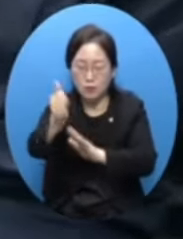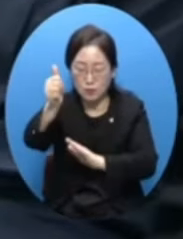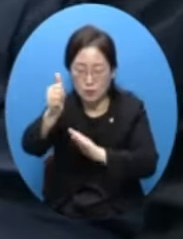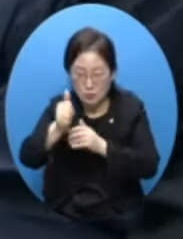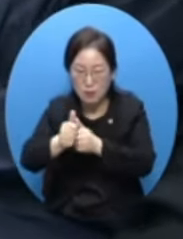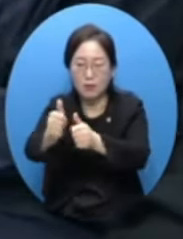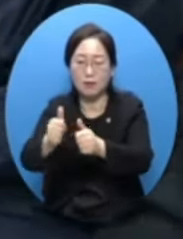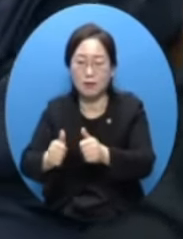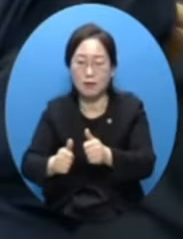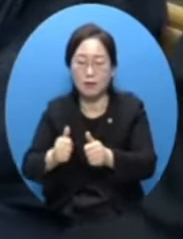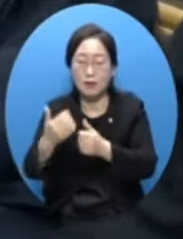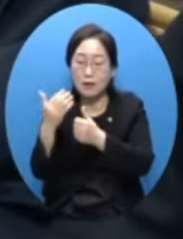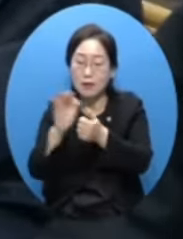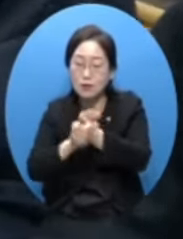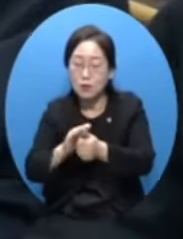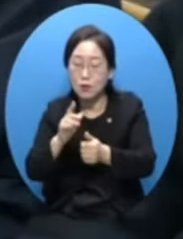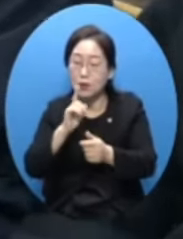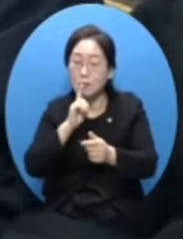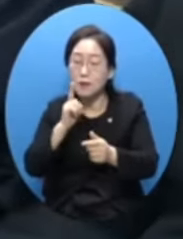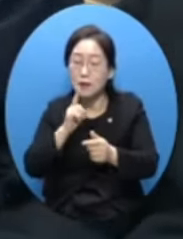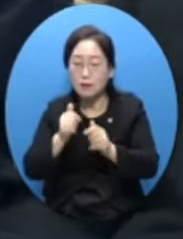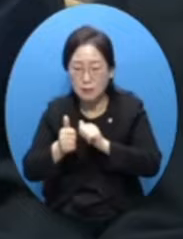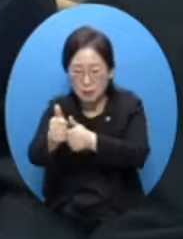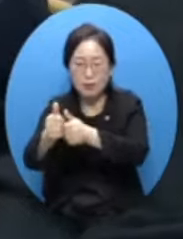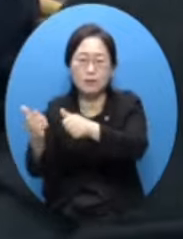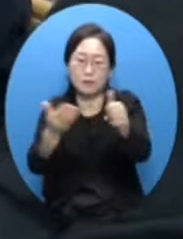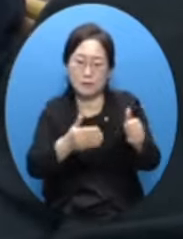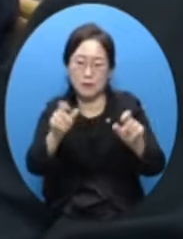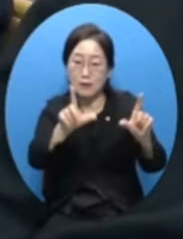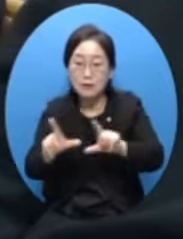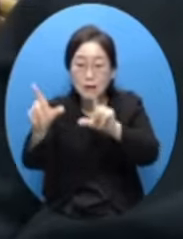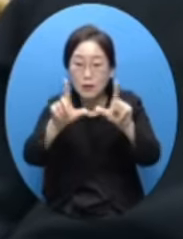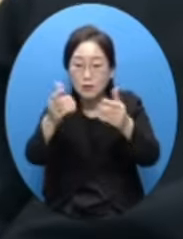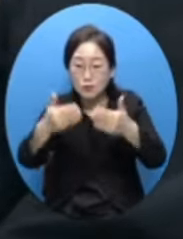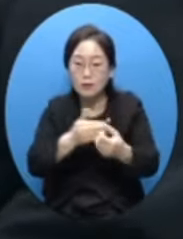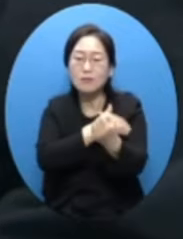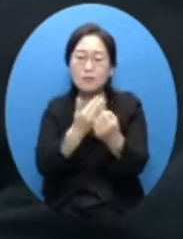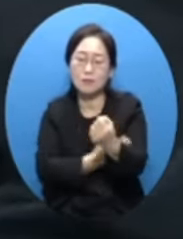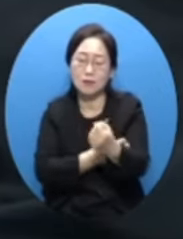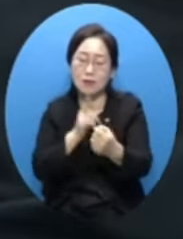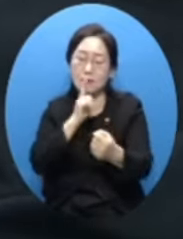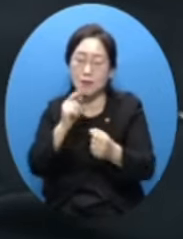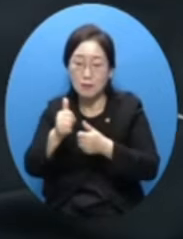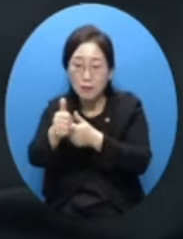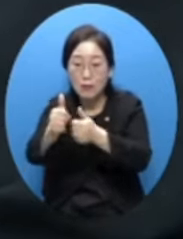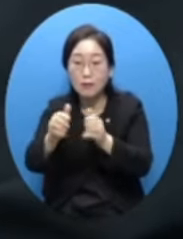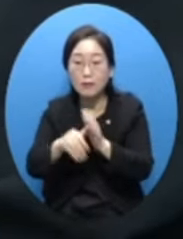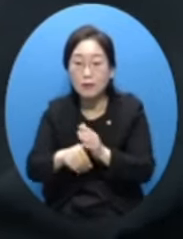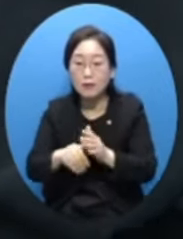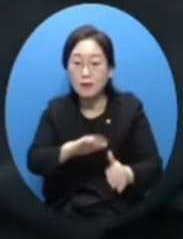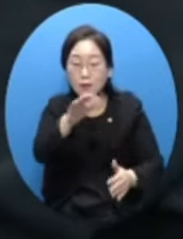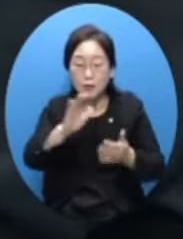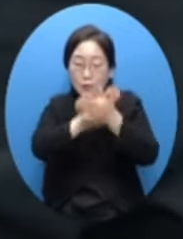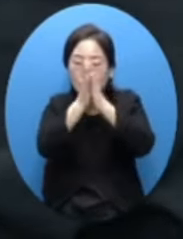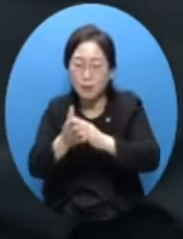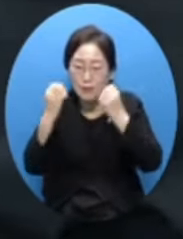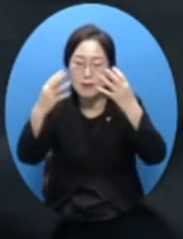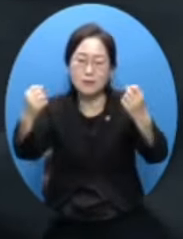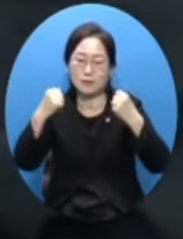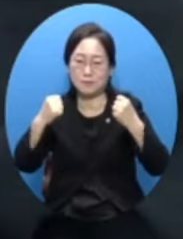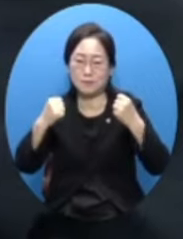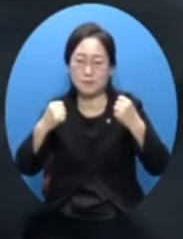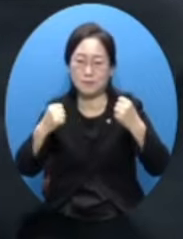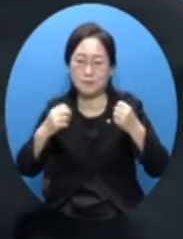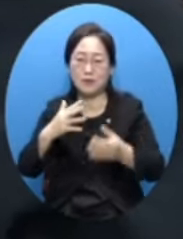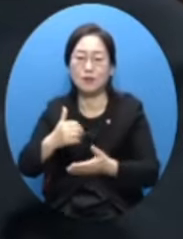바랍니다. 치료의 음성을 듣기를 바랍니다. 우리를 살리는 그 능력의 음성을 들을 때 우리가 변화되고 샘을 얻게 되고 주님